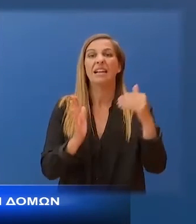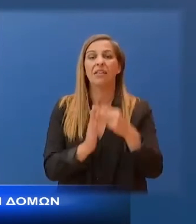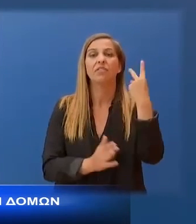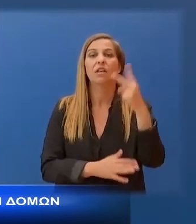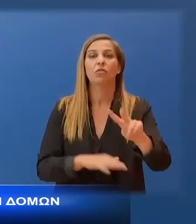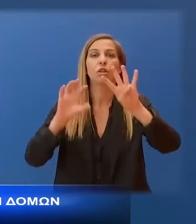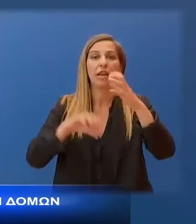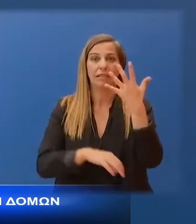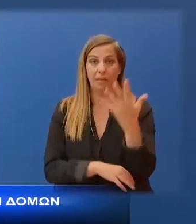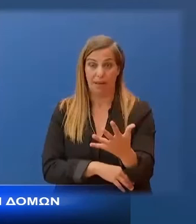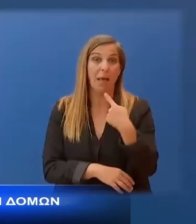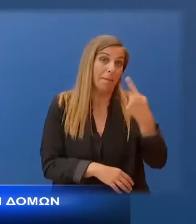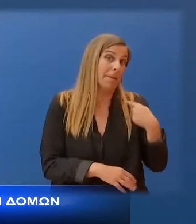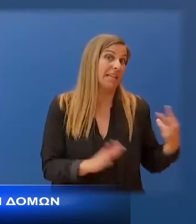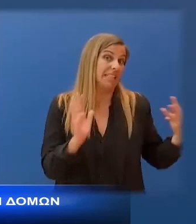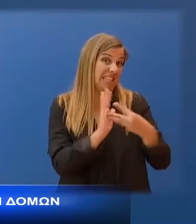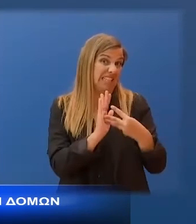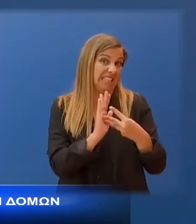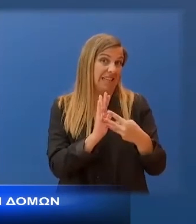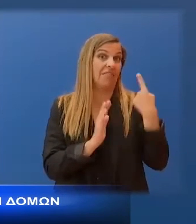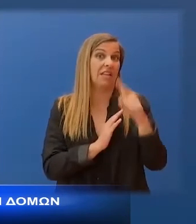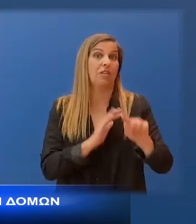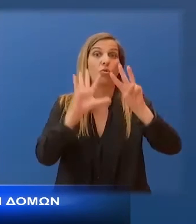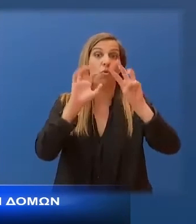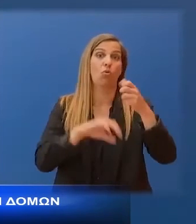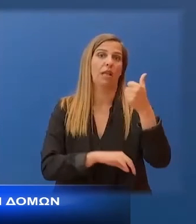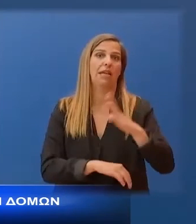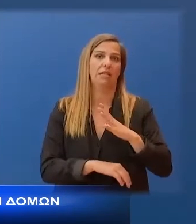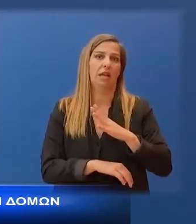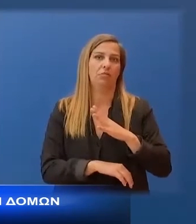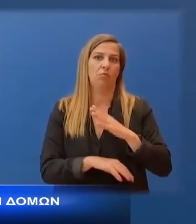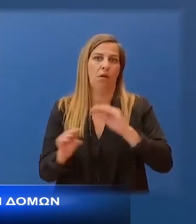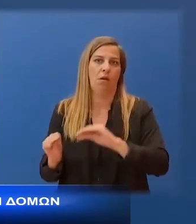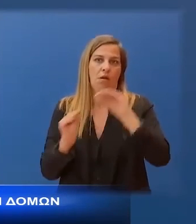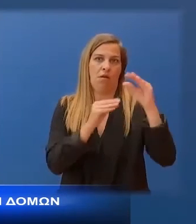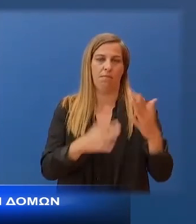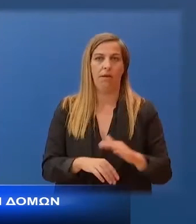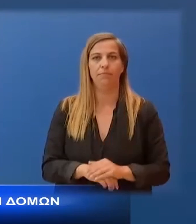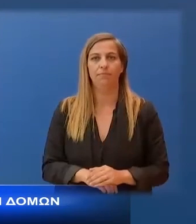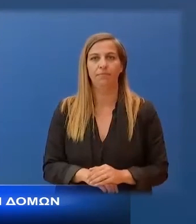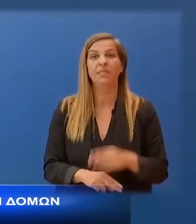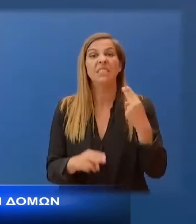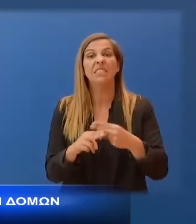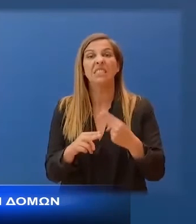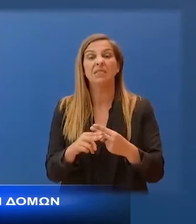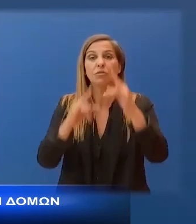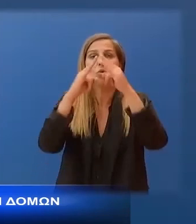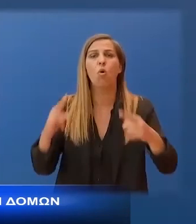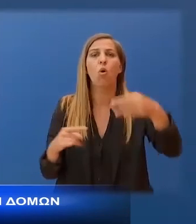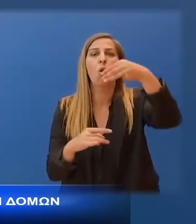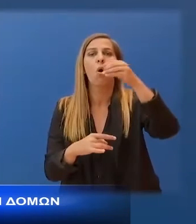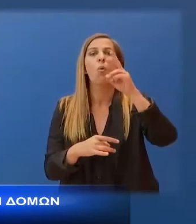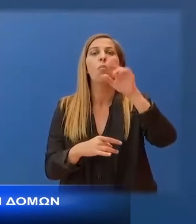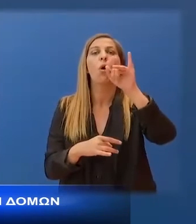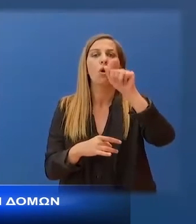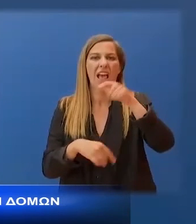11.295 έναντι 3.186 πέρυσι. Ιδιαίτερο σημαντική είναι η αποσυμφόρηση στη Μόρια, η οποία